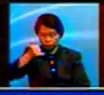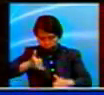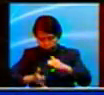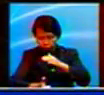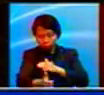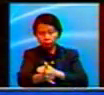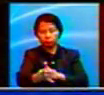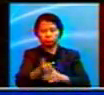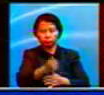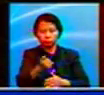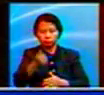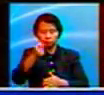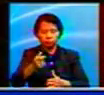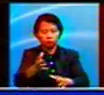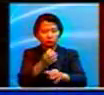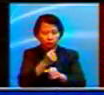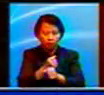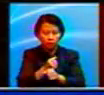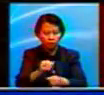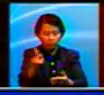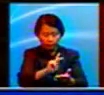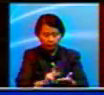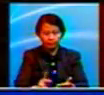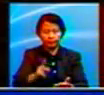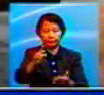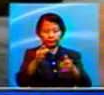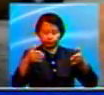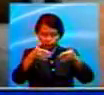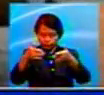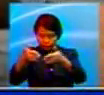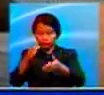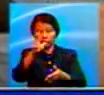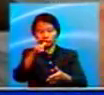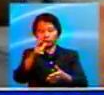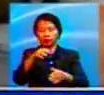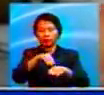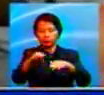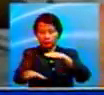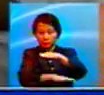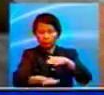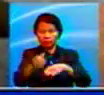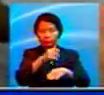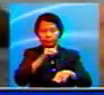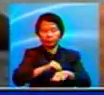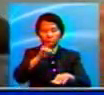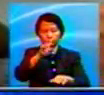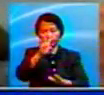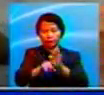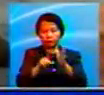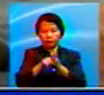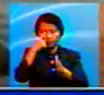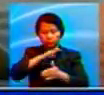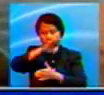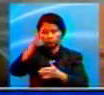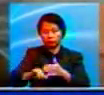alat akustik untuk menghasilkan peta 3 dimensi dasar laut dan mengambil masa sekurang-kurangnya 24 jam untuk